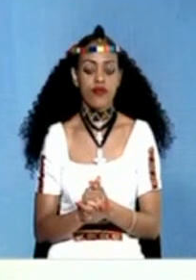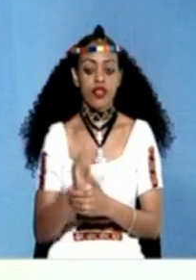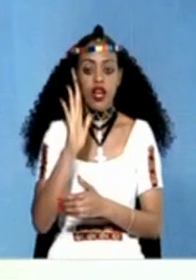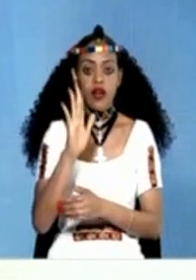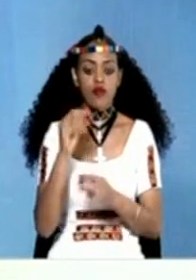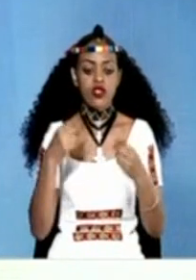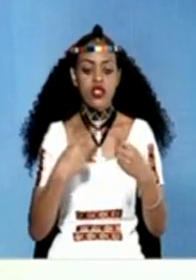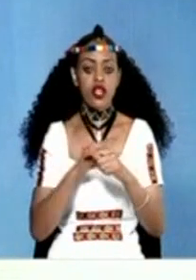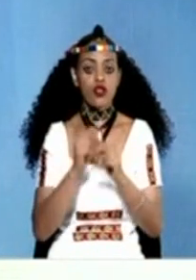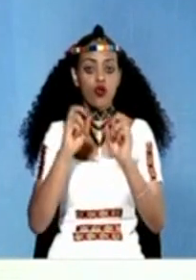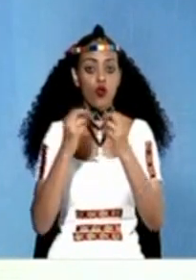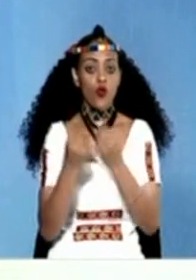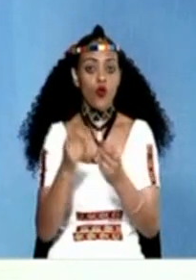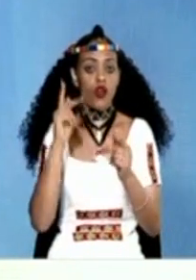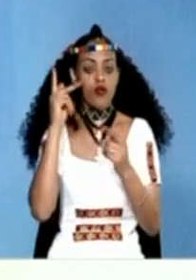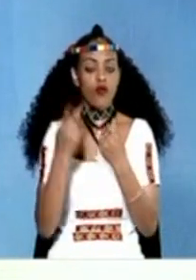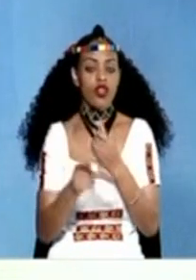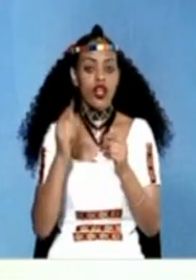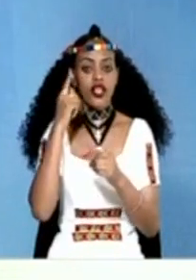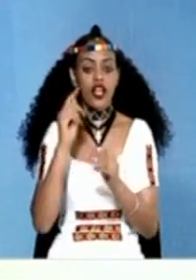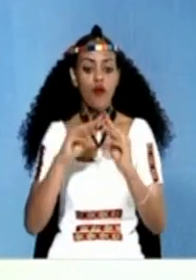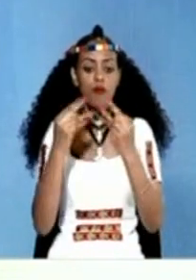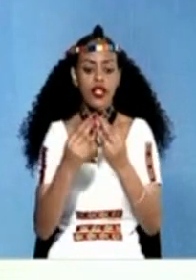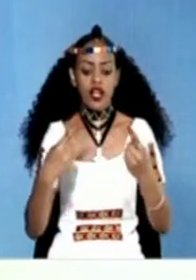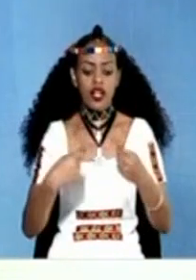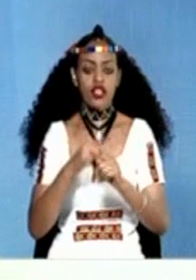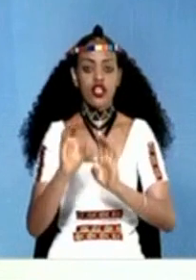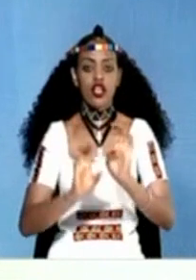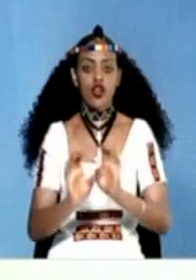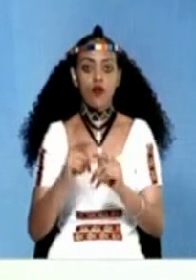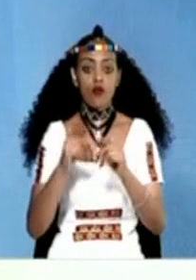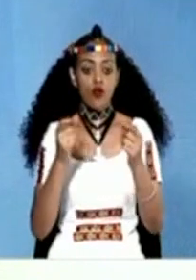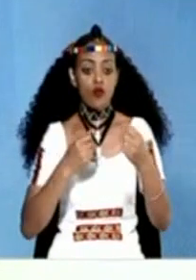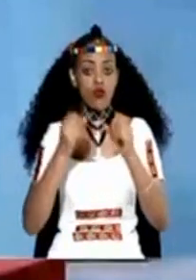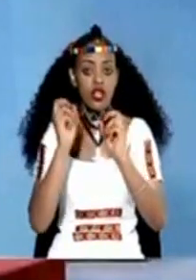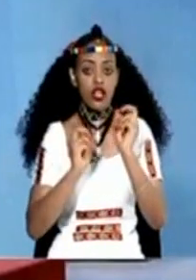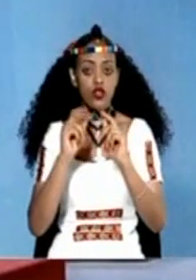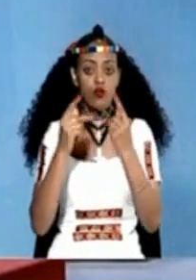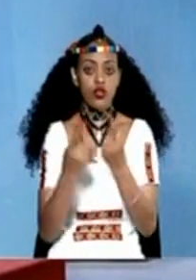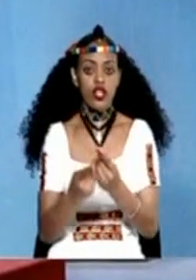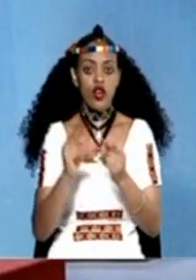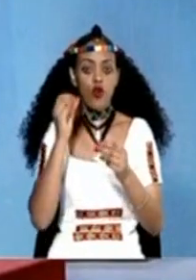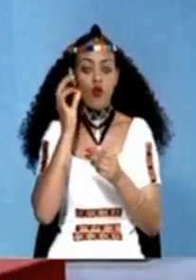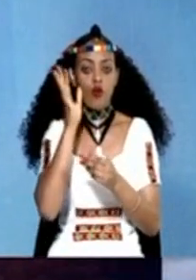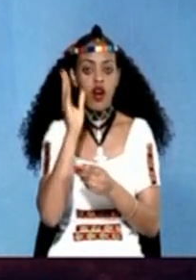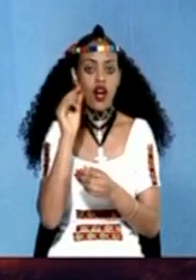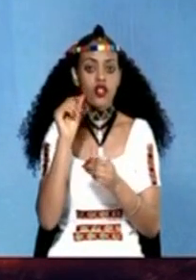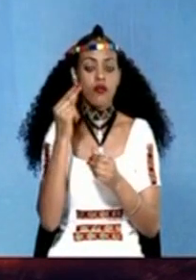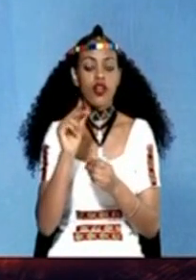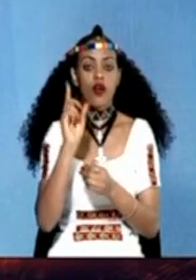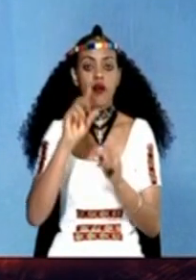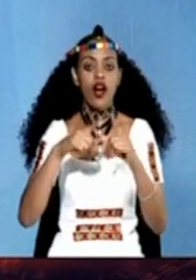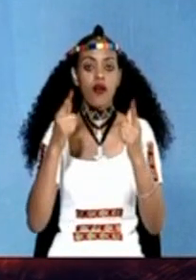ሓሙሽተ ተናሓንሓቲ ውድባት ፖለቲካ ትግራይ መድረኽ ክት ኣካይዶም እቶም ተናሓንሓቲ ውድባት ፖለቲካ ሕወሓት ብሄራዊ ባይቶ